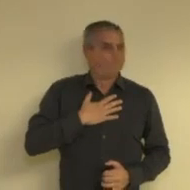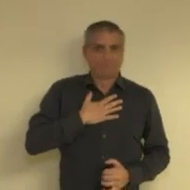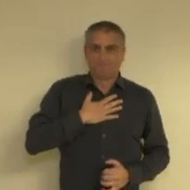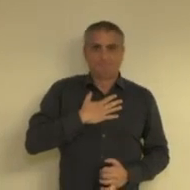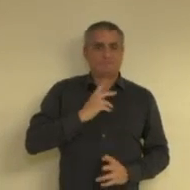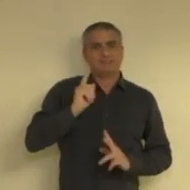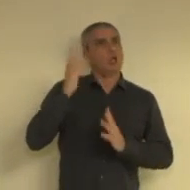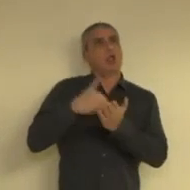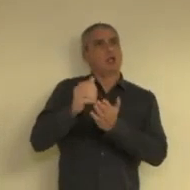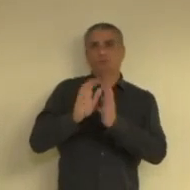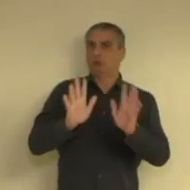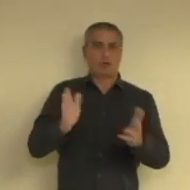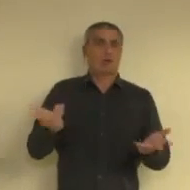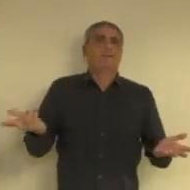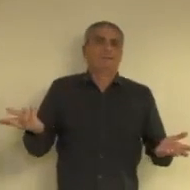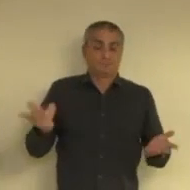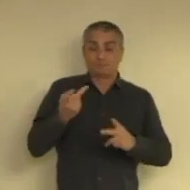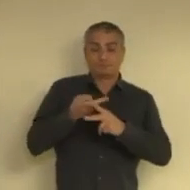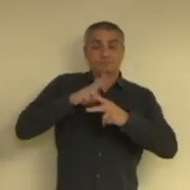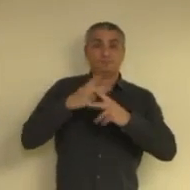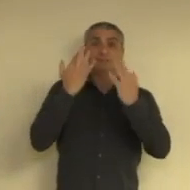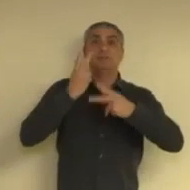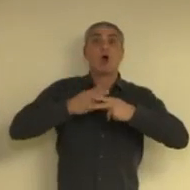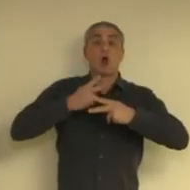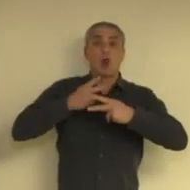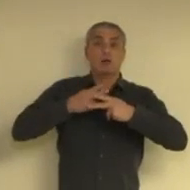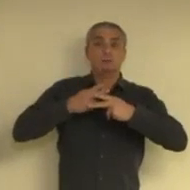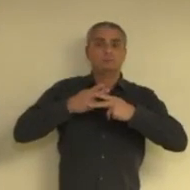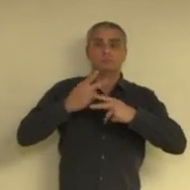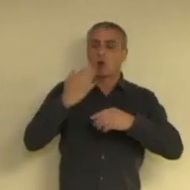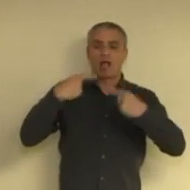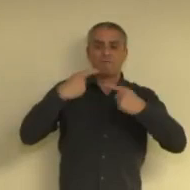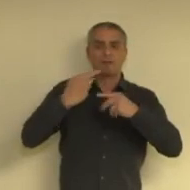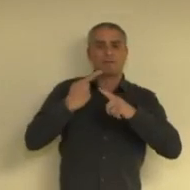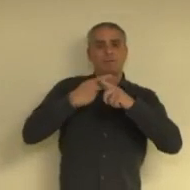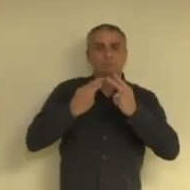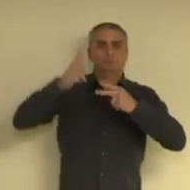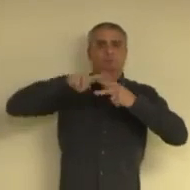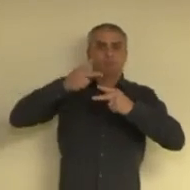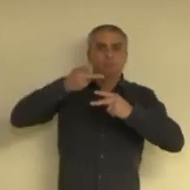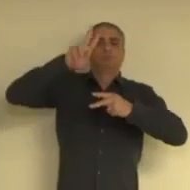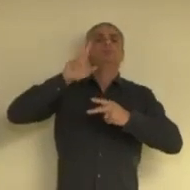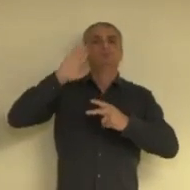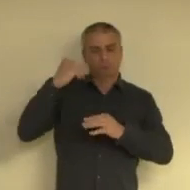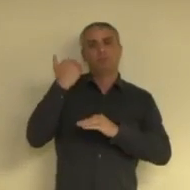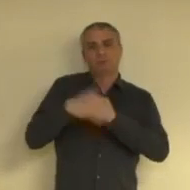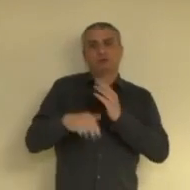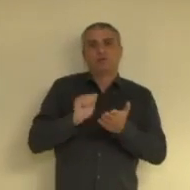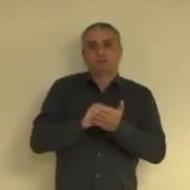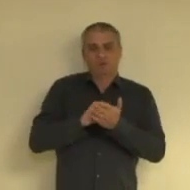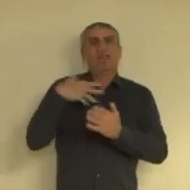זה לא צפוי להימשך. הכפלת מספר החולים כל כמה ימים עלולה להביא